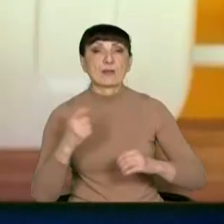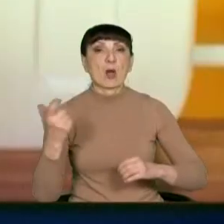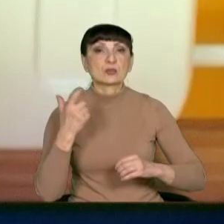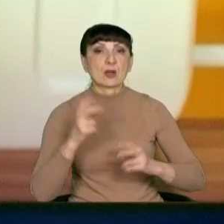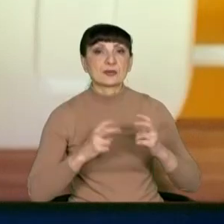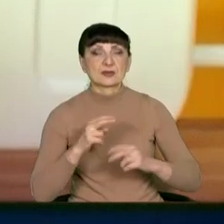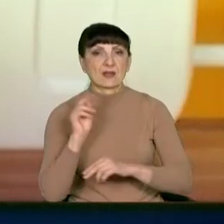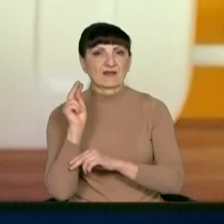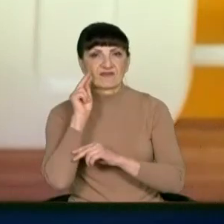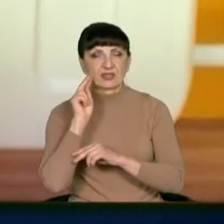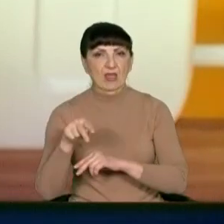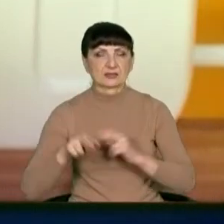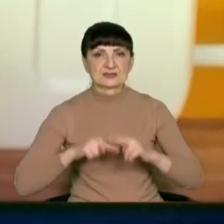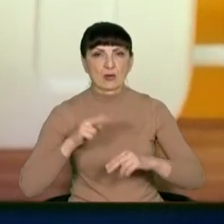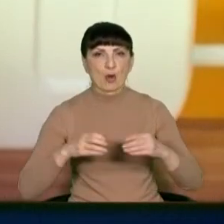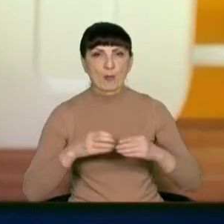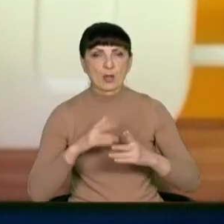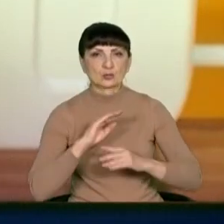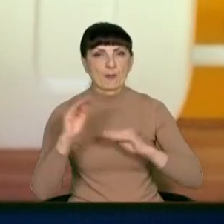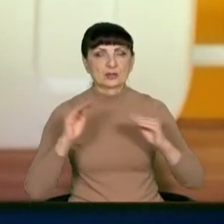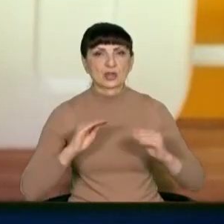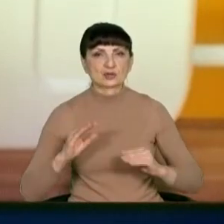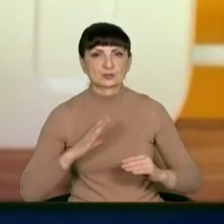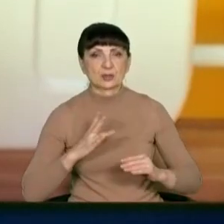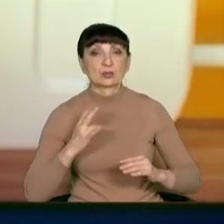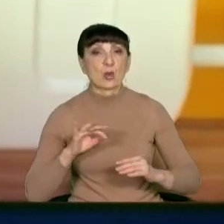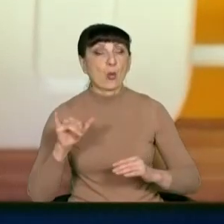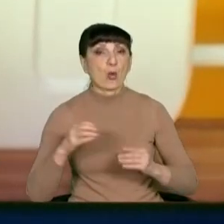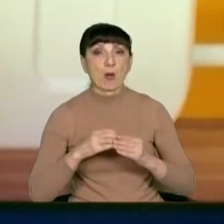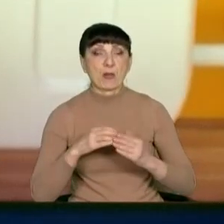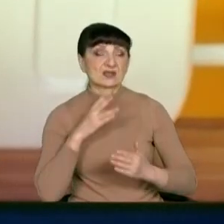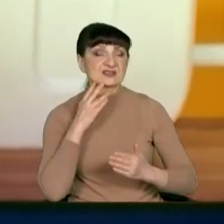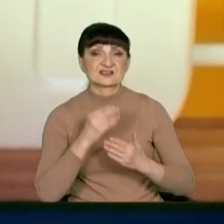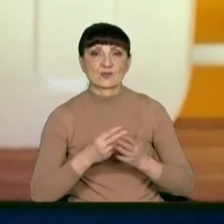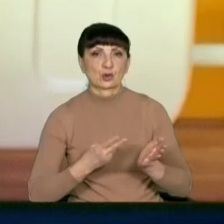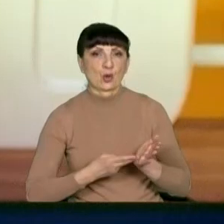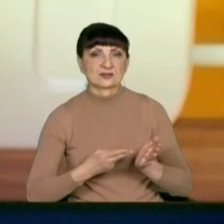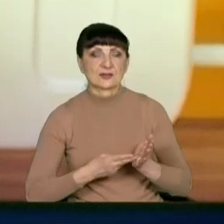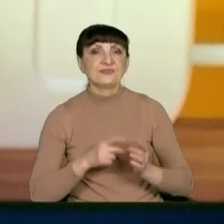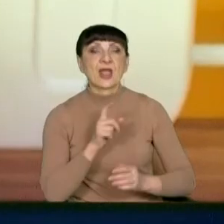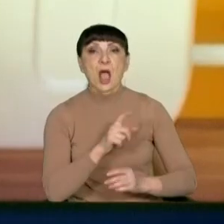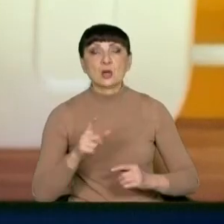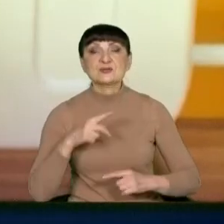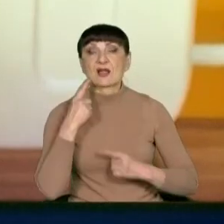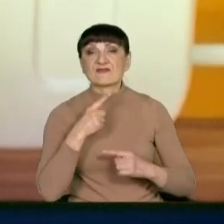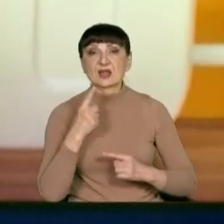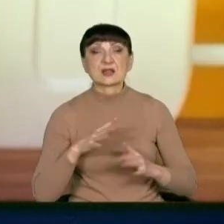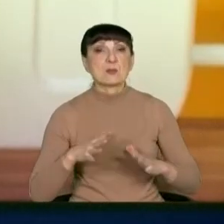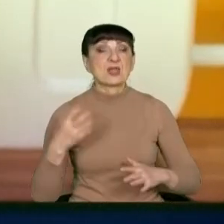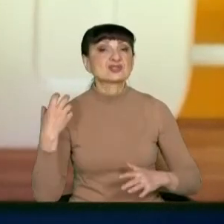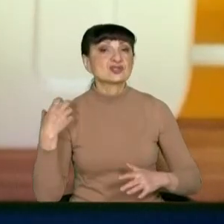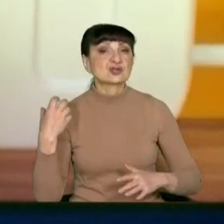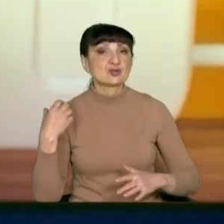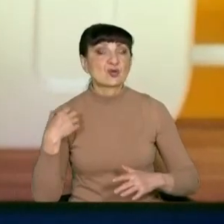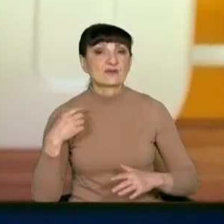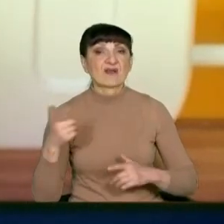винят подрядчика, который занимался монтажом объекта. Но у компании свои аргументы. А вот жители заявляют, что местные чиновники